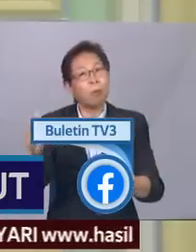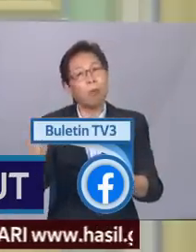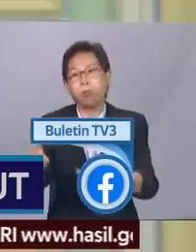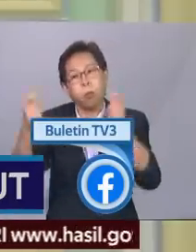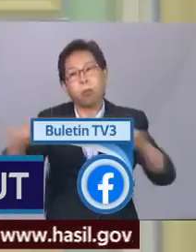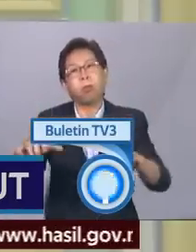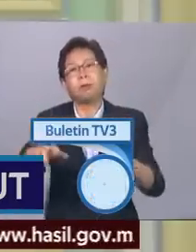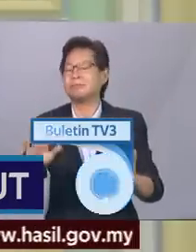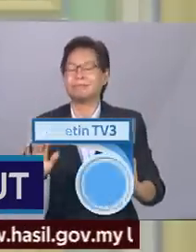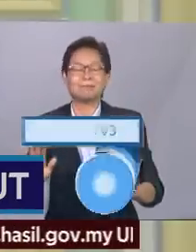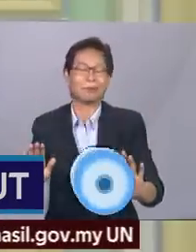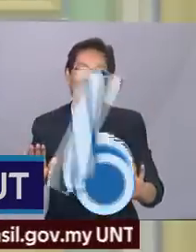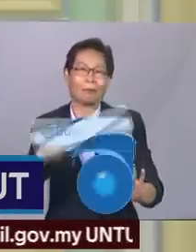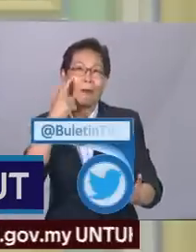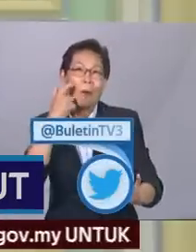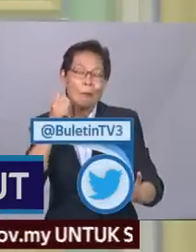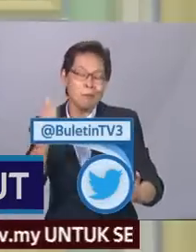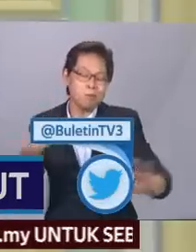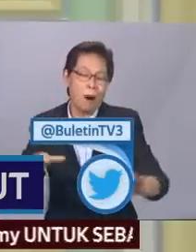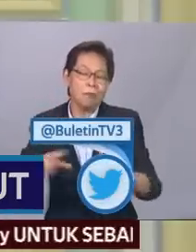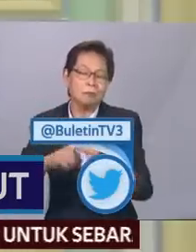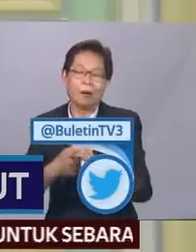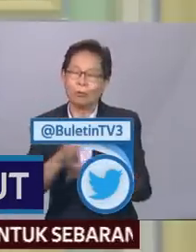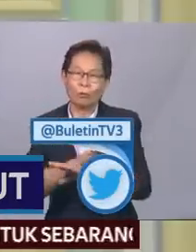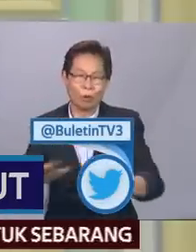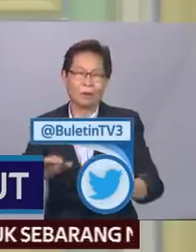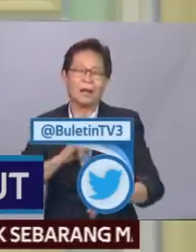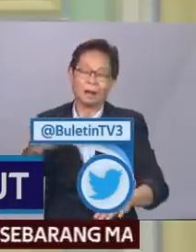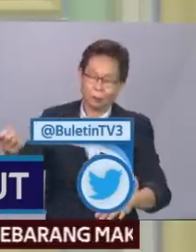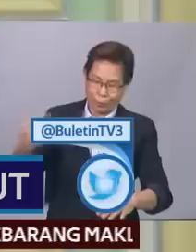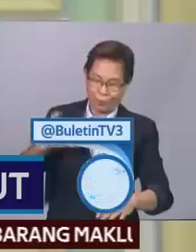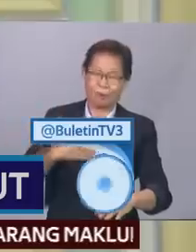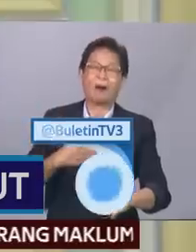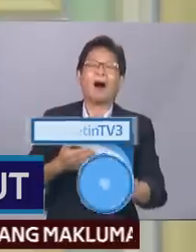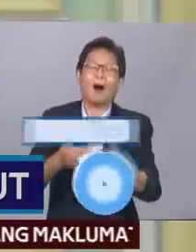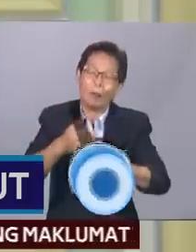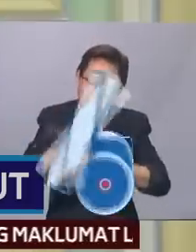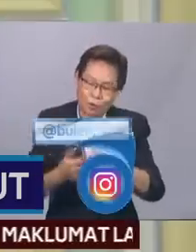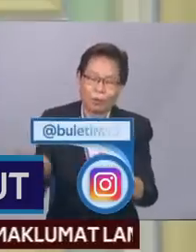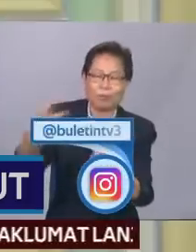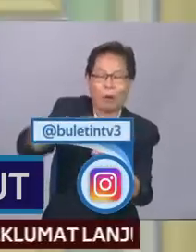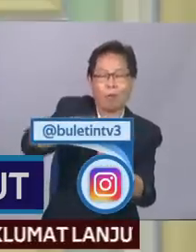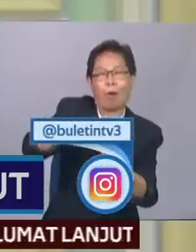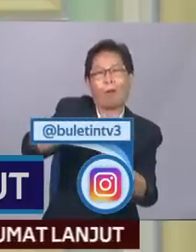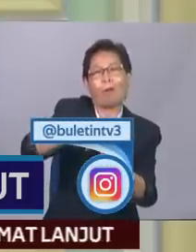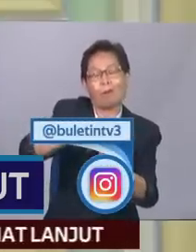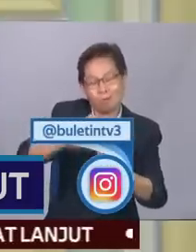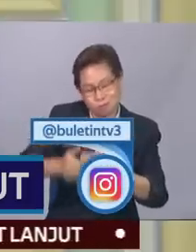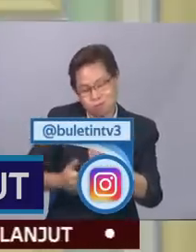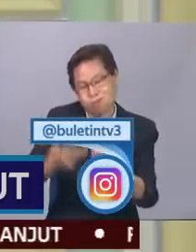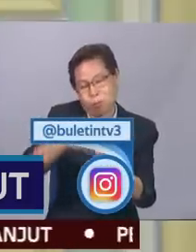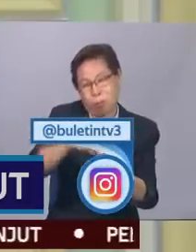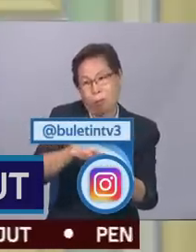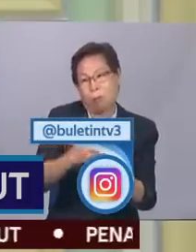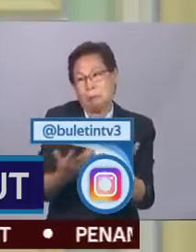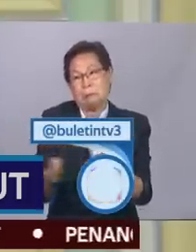Ya, saya difahamkan ada proses permohonan dan tidak mestinya yang memohon